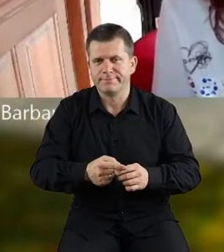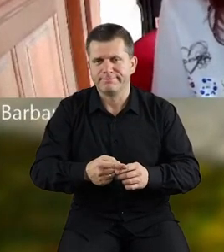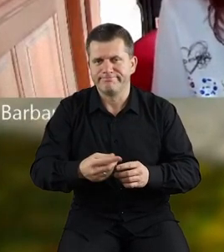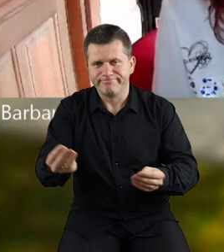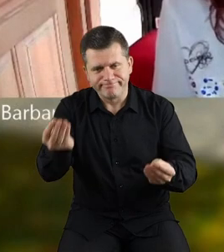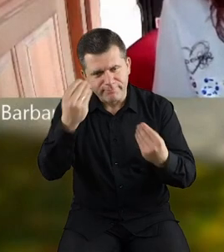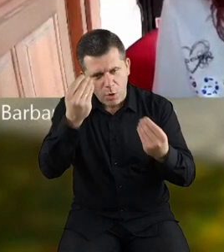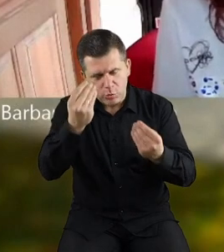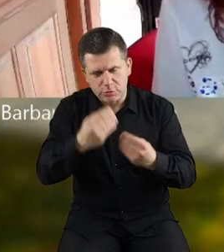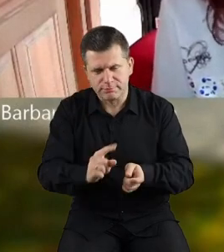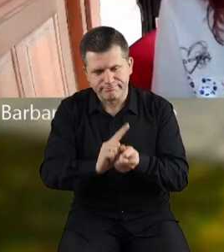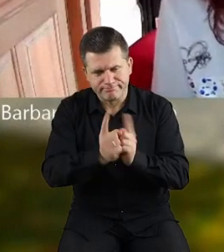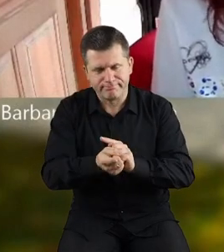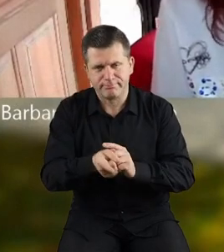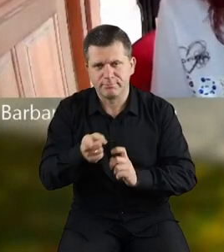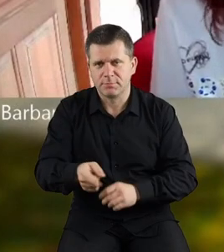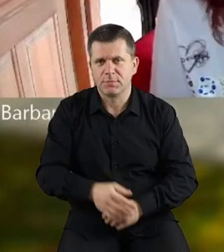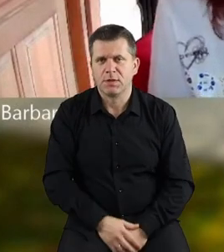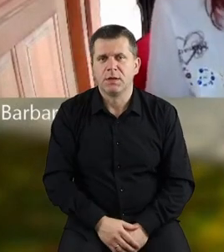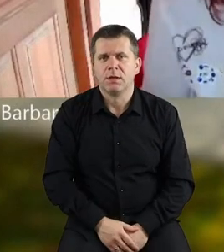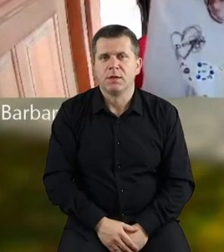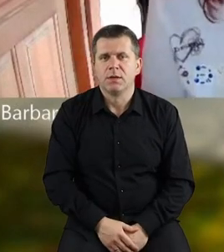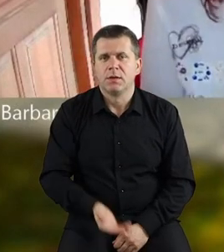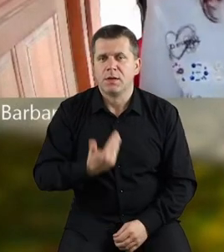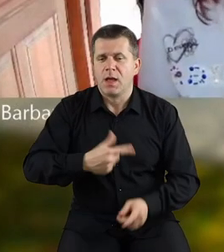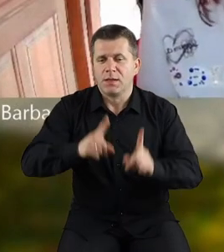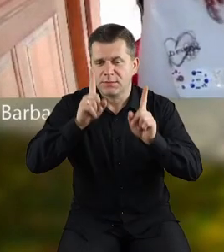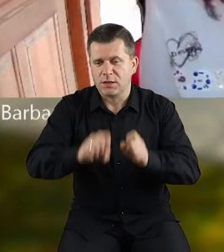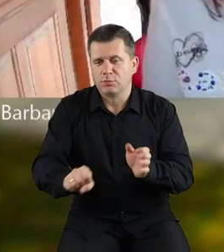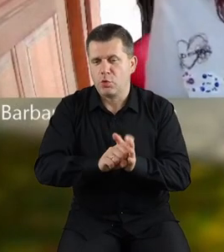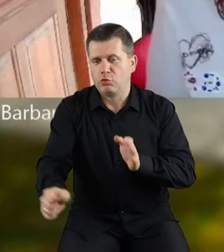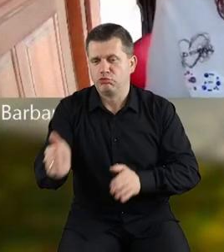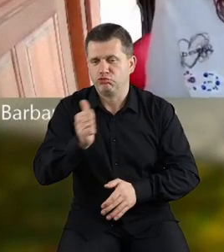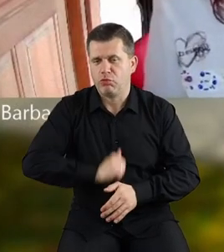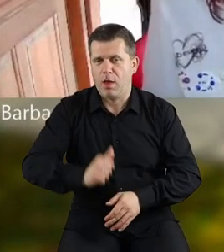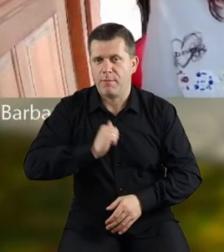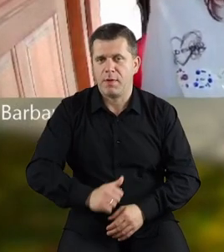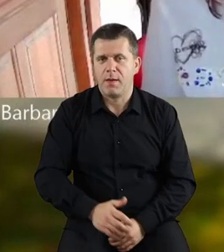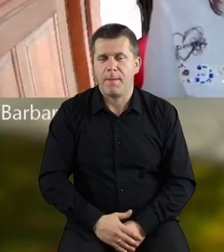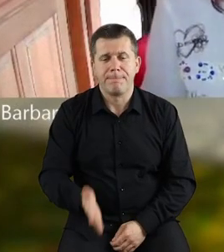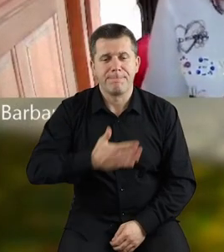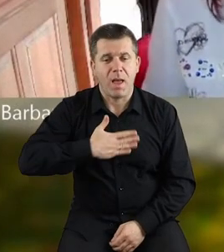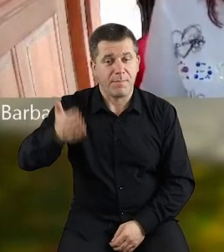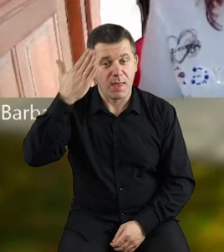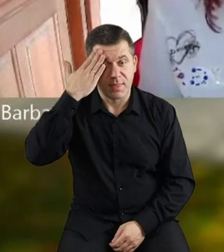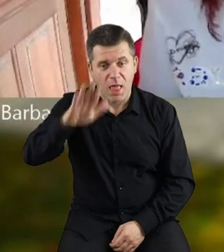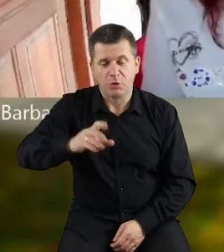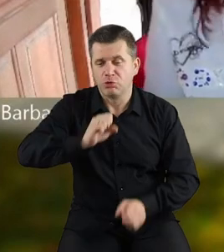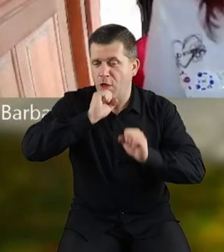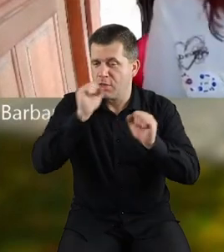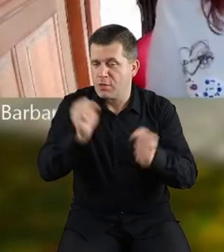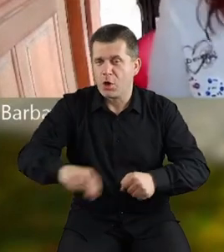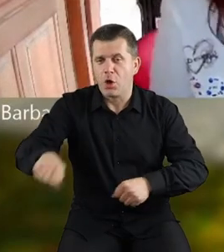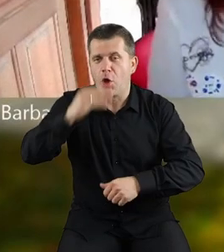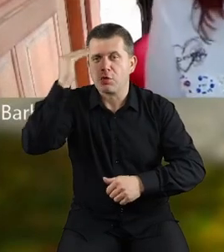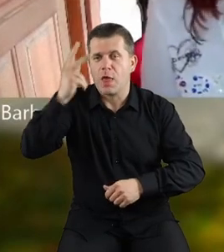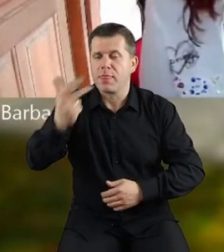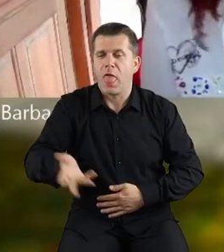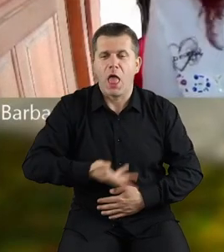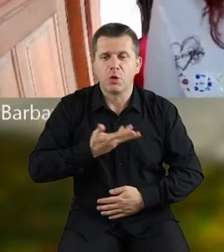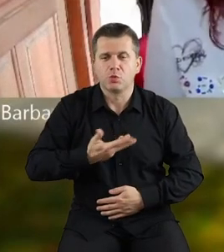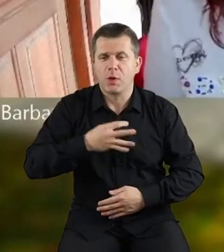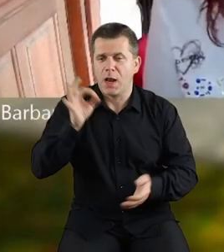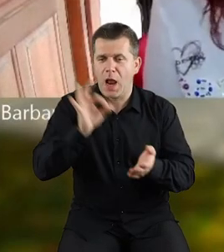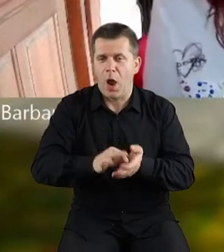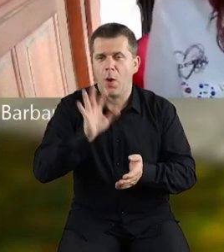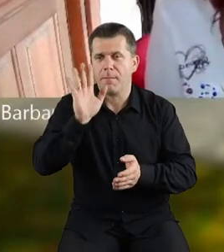przytyczka w nos w swoich książkach młodzieżowych. Tak, ale zaczynam od siebie, więc mam nadzieję, że nikt dorosły nie będzie się